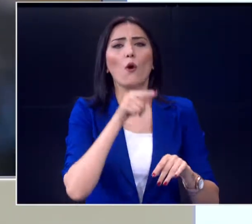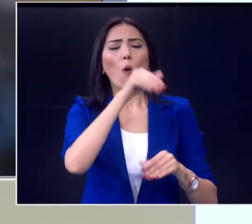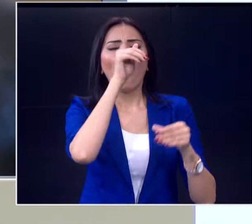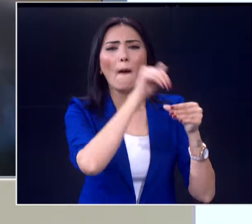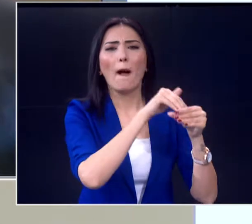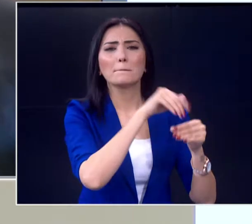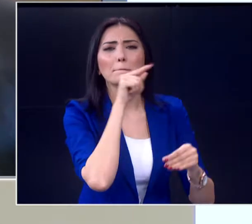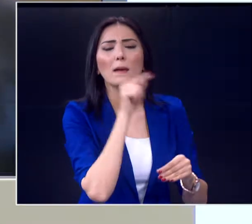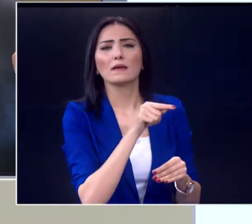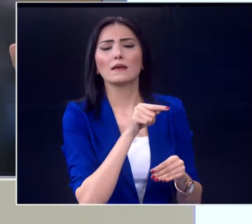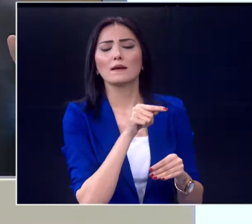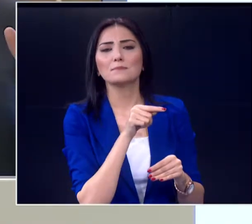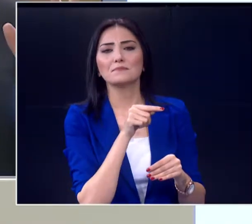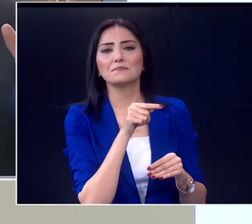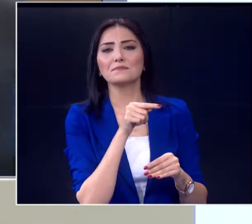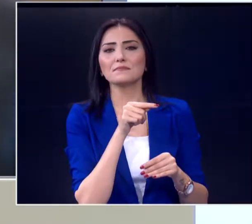kampanyaya